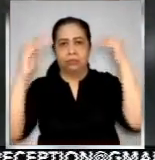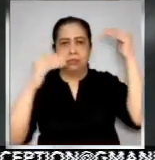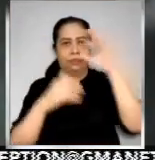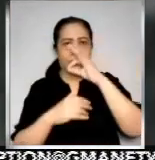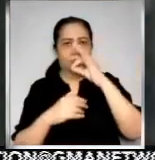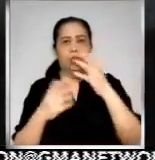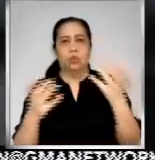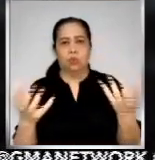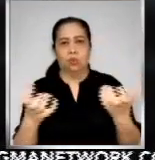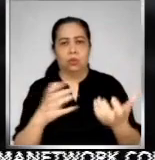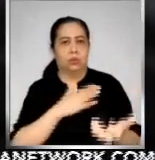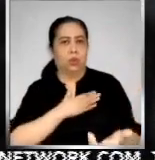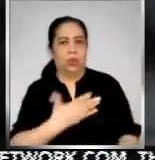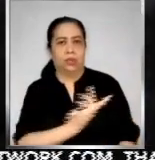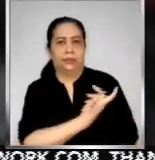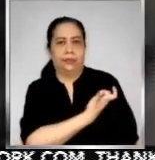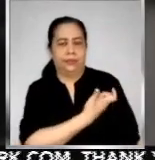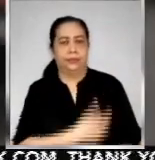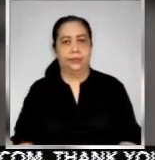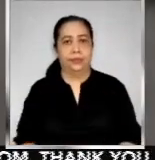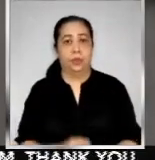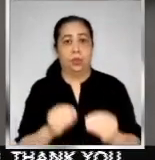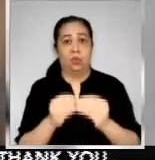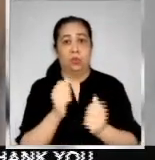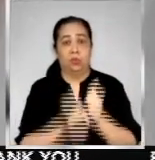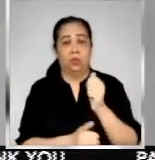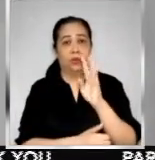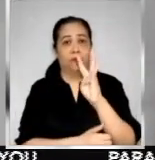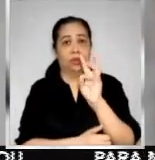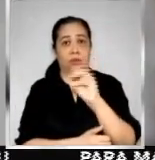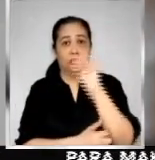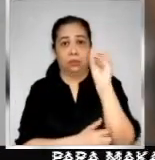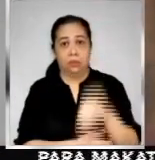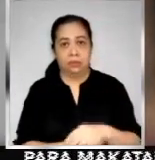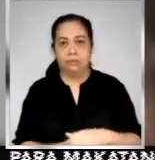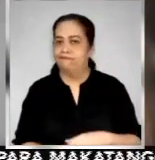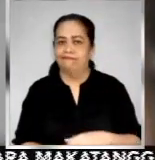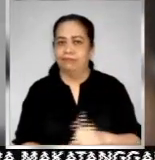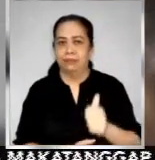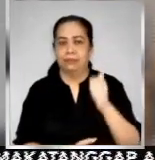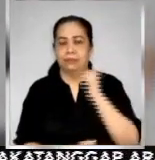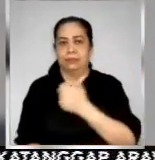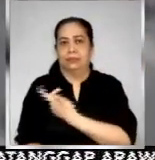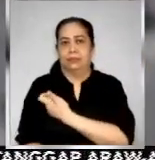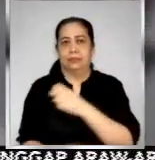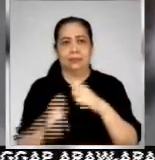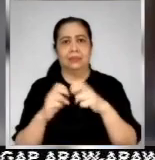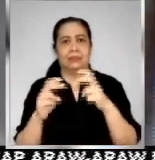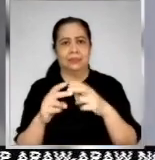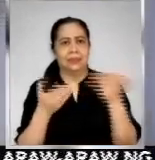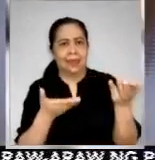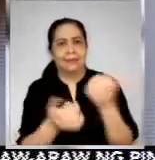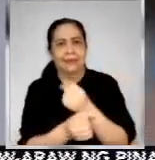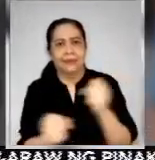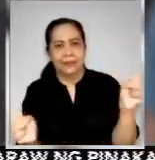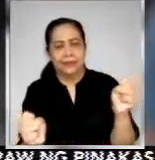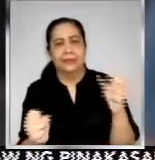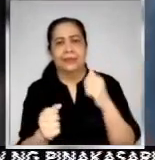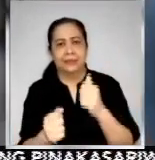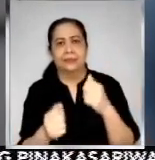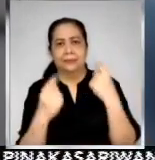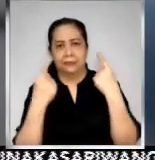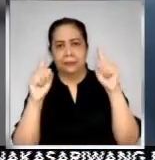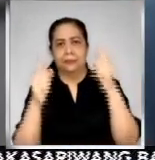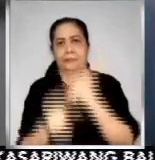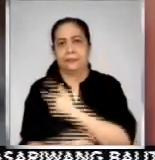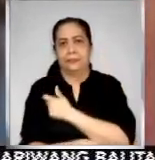COVID vaccine. Ang nakararaming 46% ayaw magpabakuna kahit pa merong ligtas at mabisang bakunang